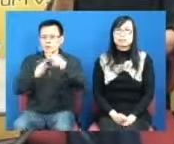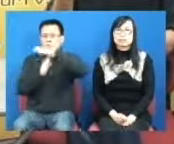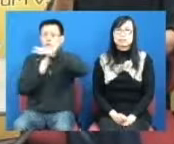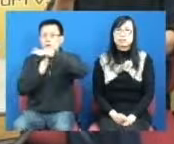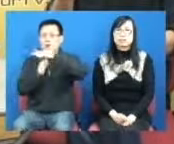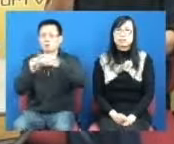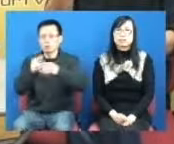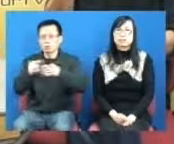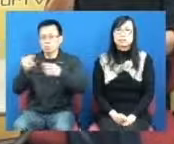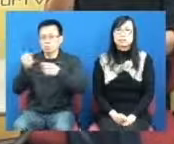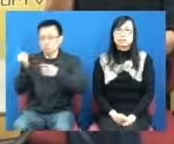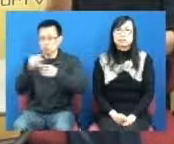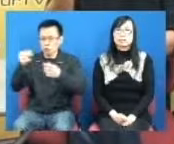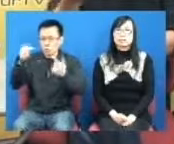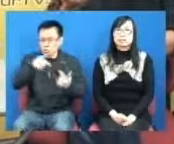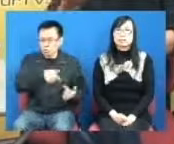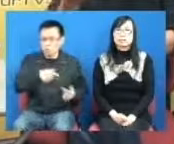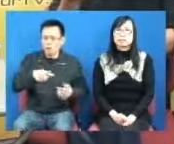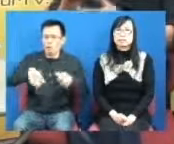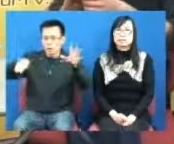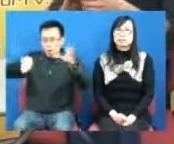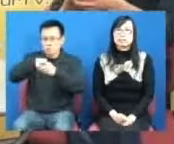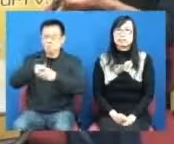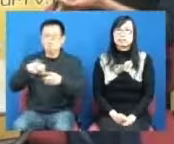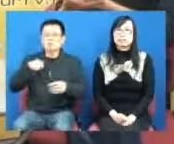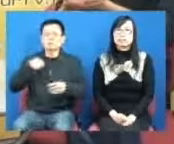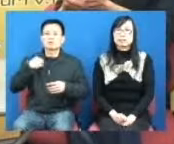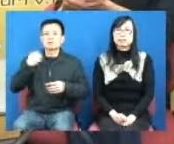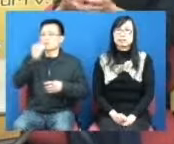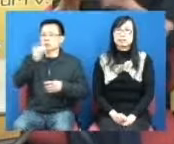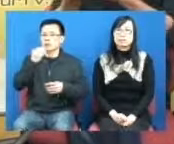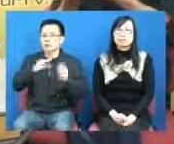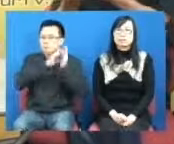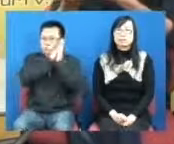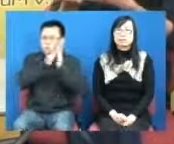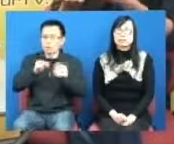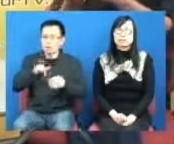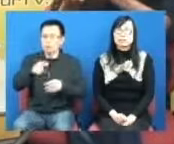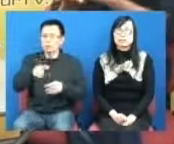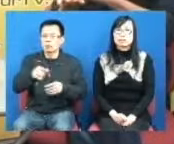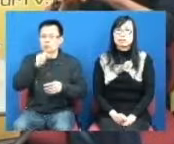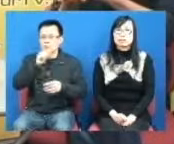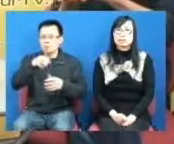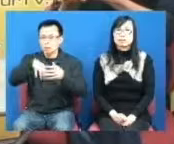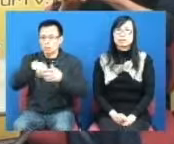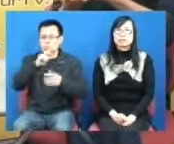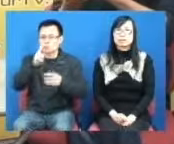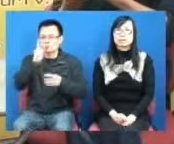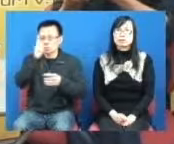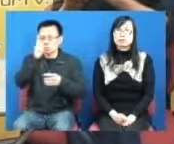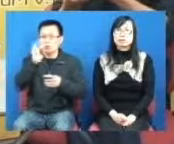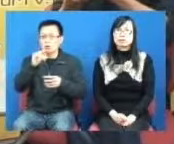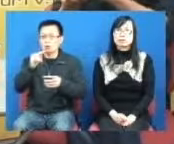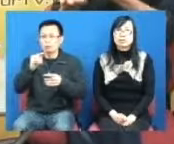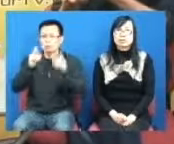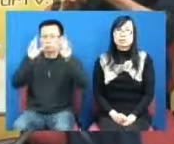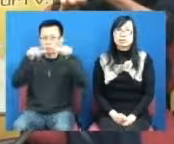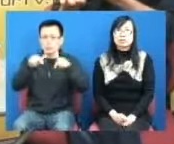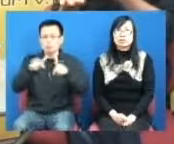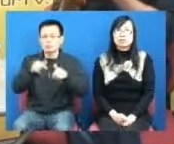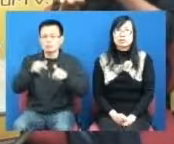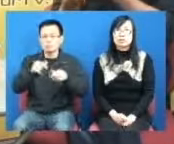施包括衣食住行可能對老人家最基本上是這件事有沒有一件事是可以具體回應的究竟整